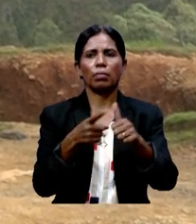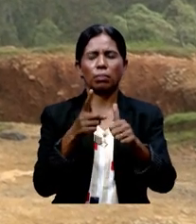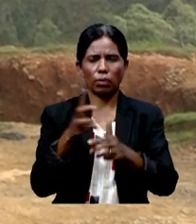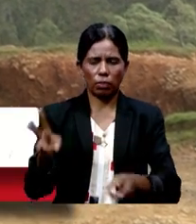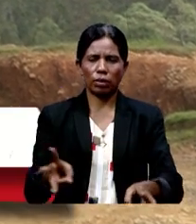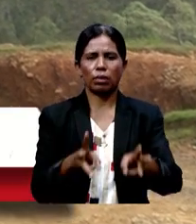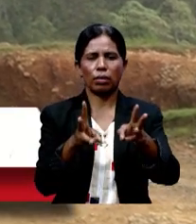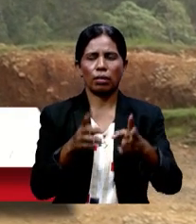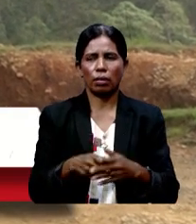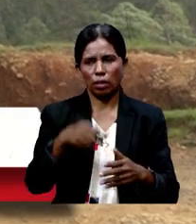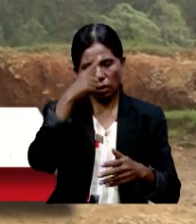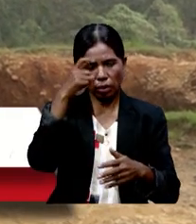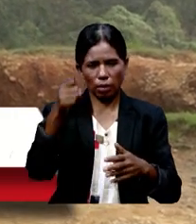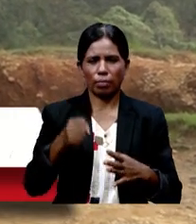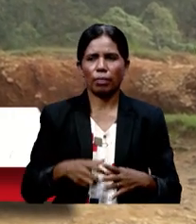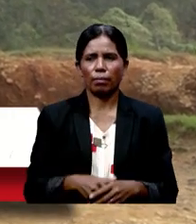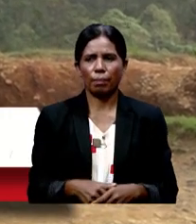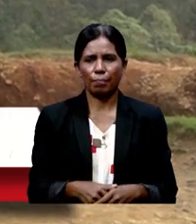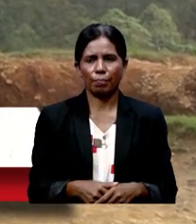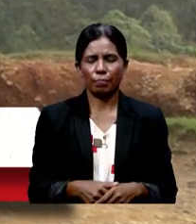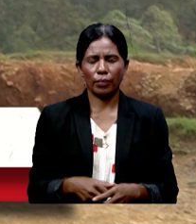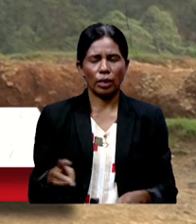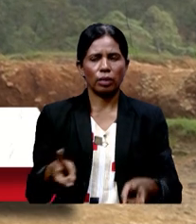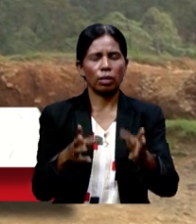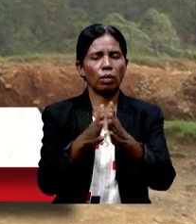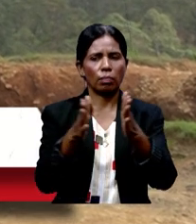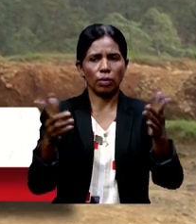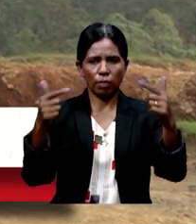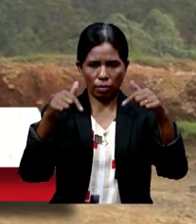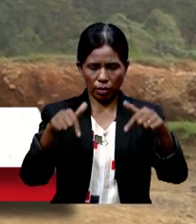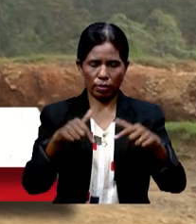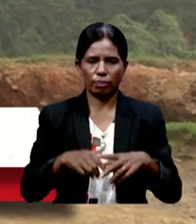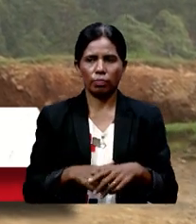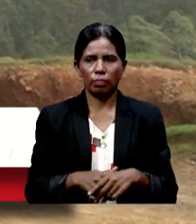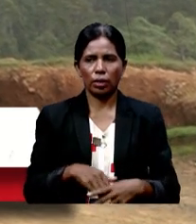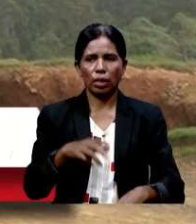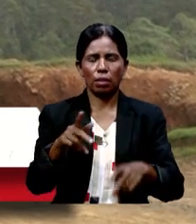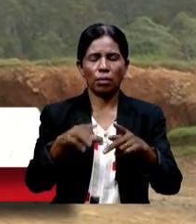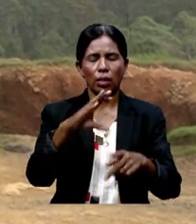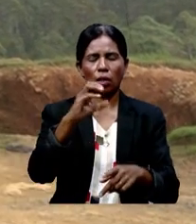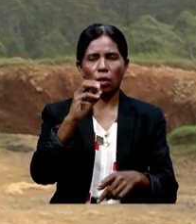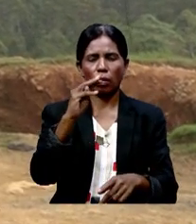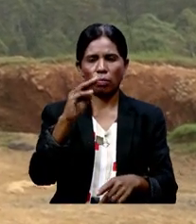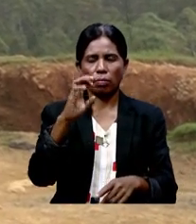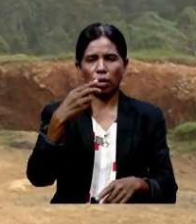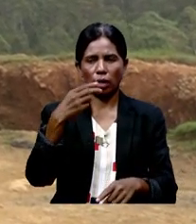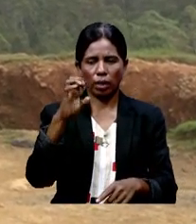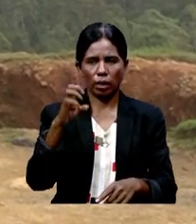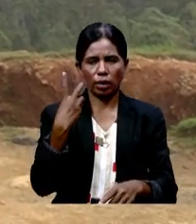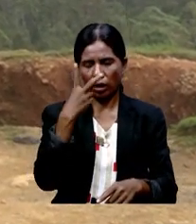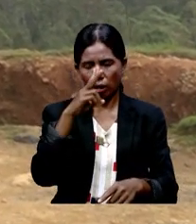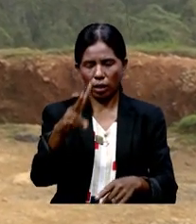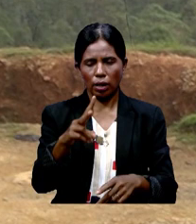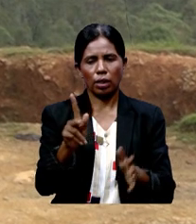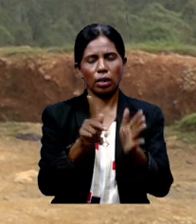lit tamba ia strada bot maya komundadi gomei itare kiluru